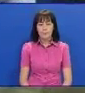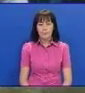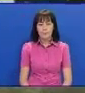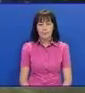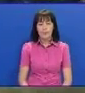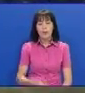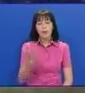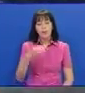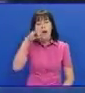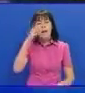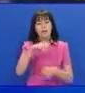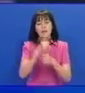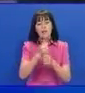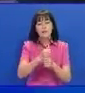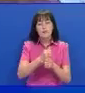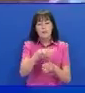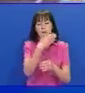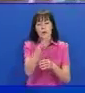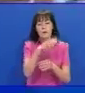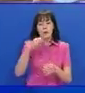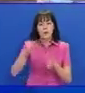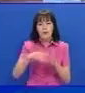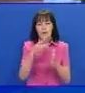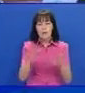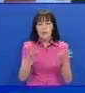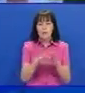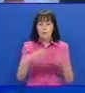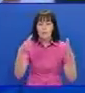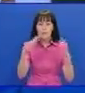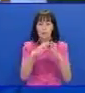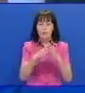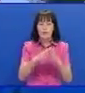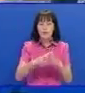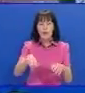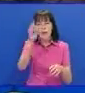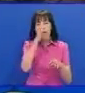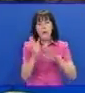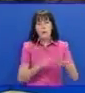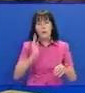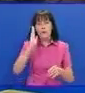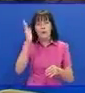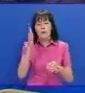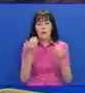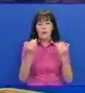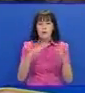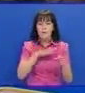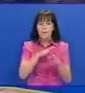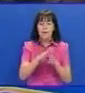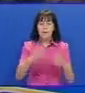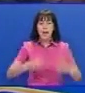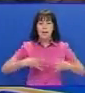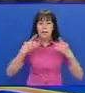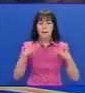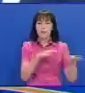Бір кездері Қазақ хандығының туы төгілген құтмекен Түркістан атауын иеленген бұл сарайда бүгін еліміздің өткені мен болашағы қиысты. Өйткені салтанатты